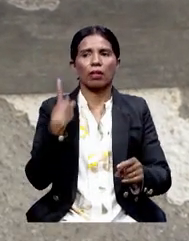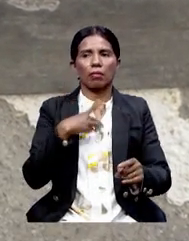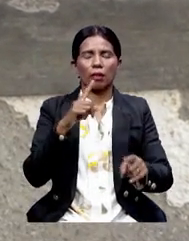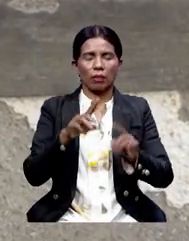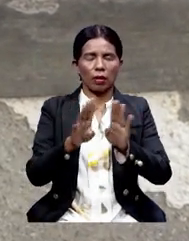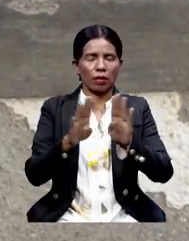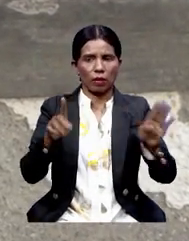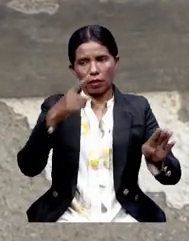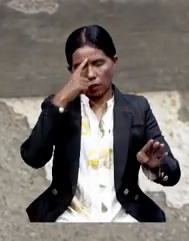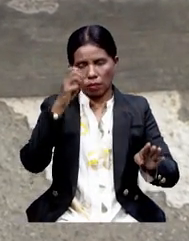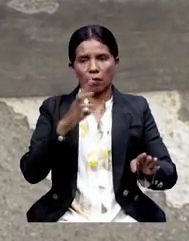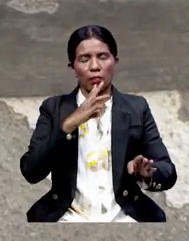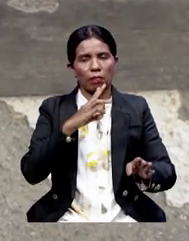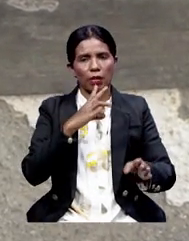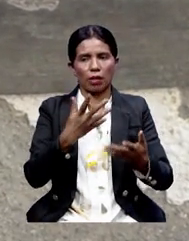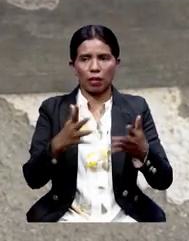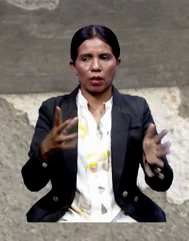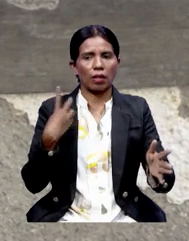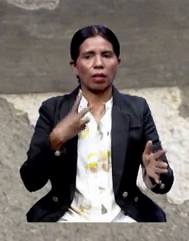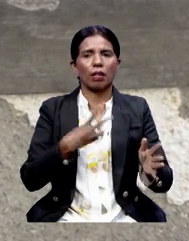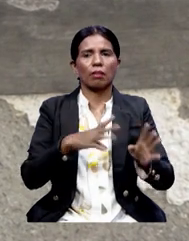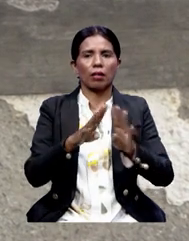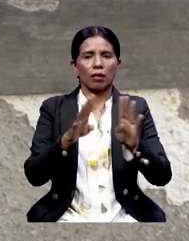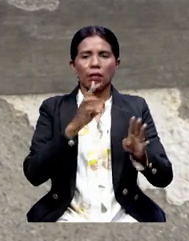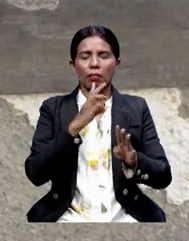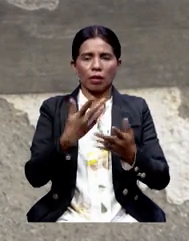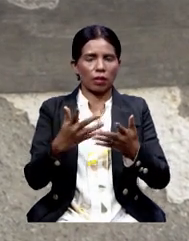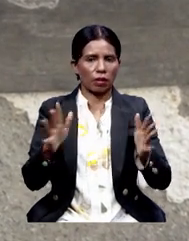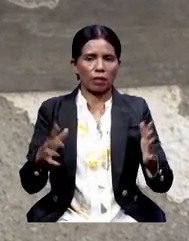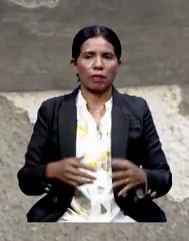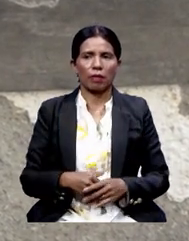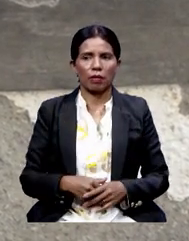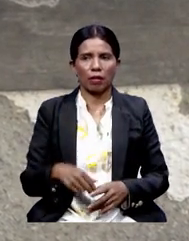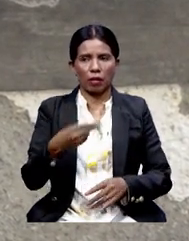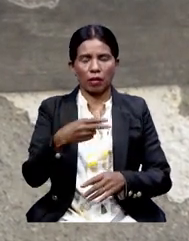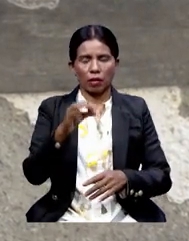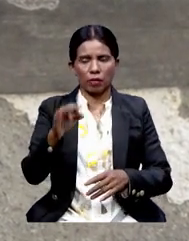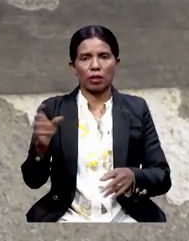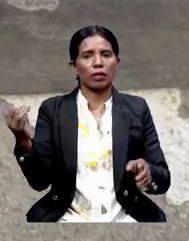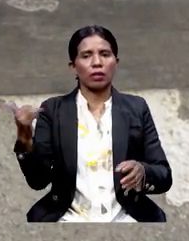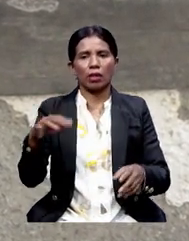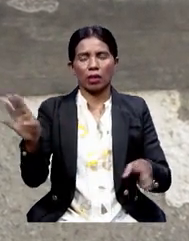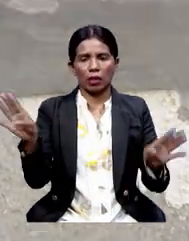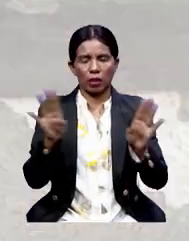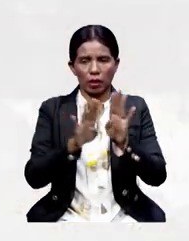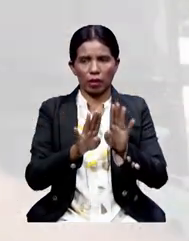loke tamba bela iha sia me lok bela iha ne haris fati sira taka hein sira